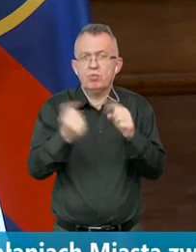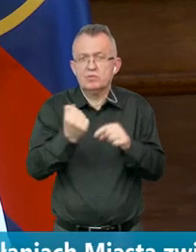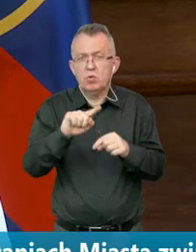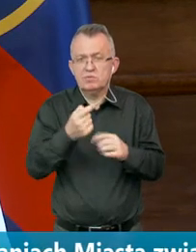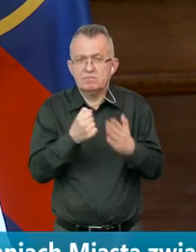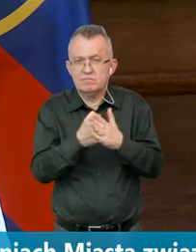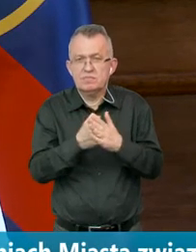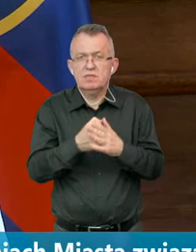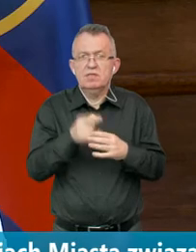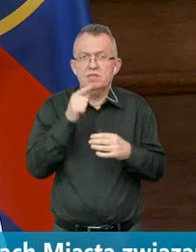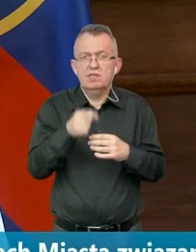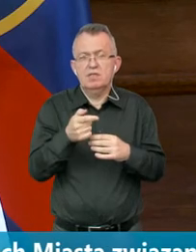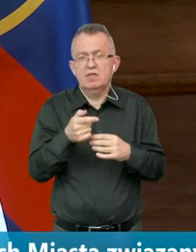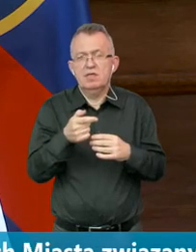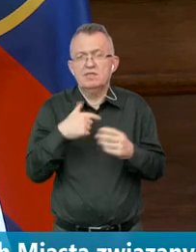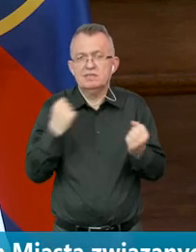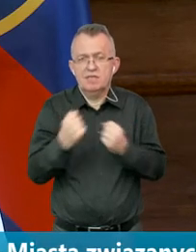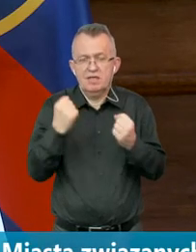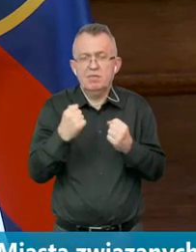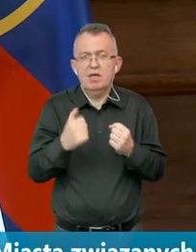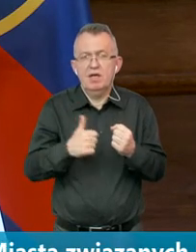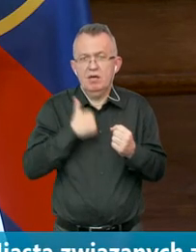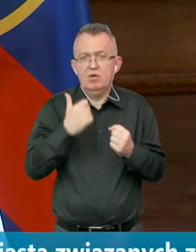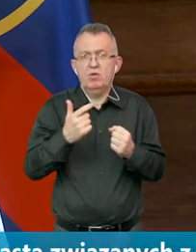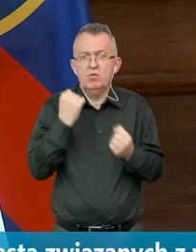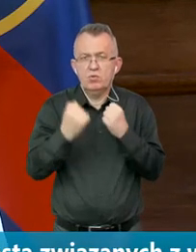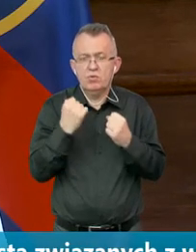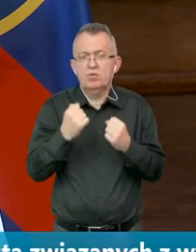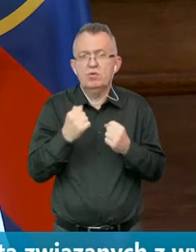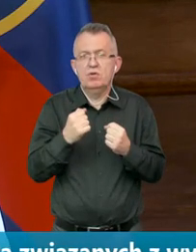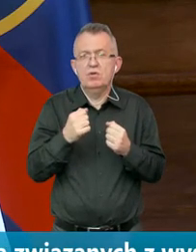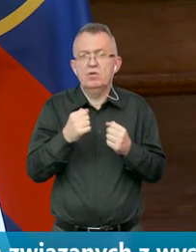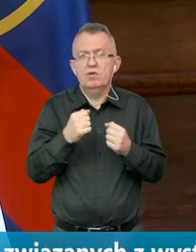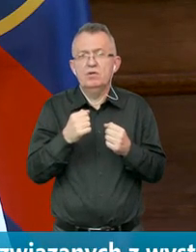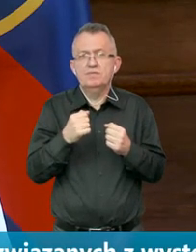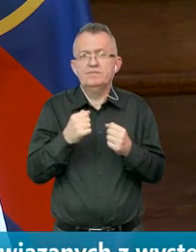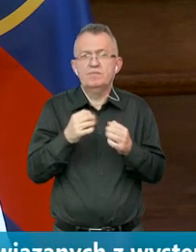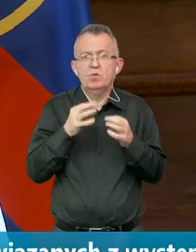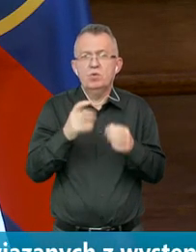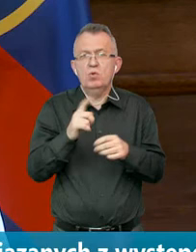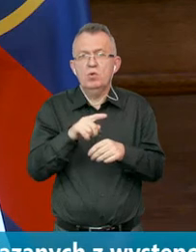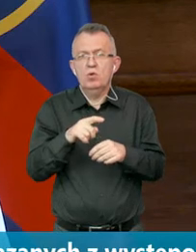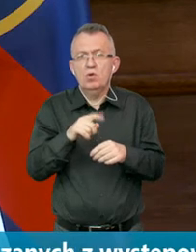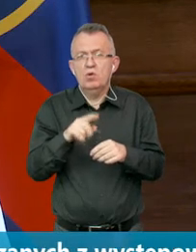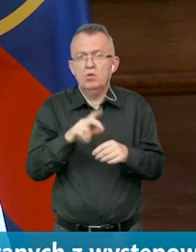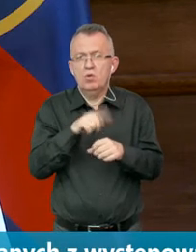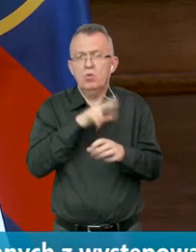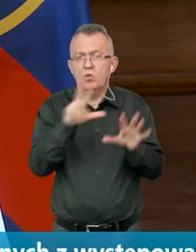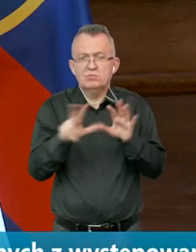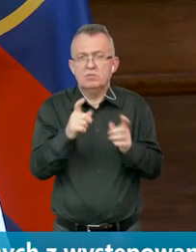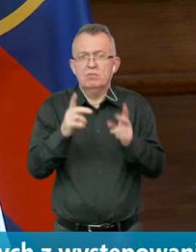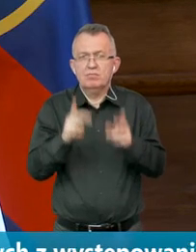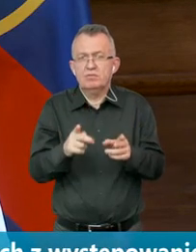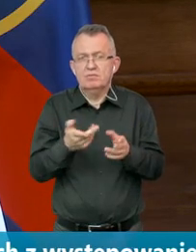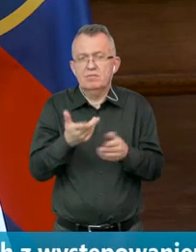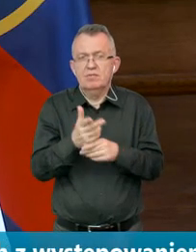godzinę. Natomiast staramy się jednak utrudniać to parkowanie trwające powyżej 8 godzin, poza oczywiście